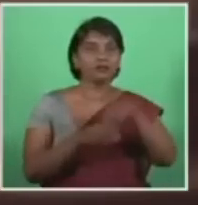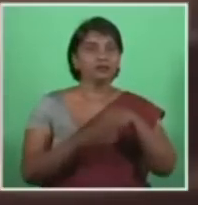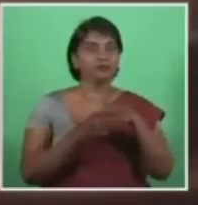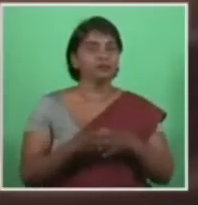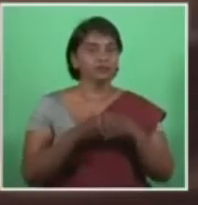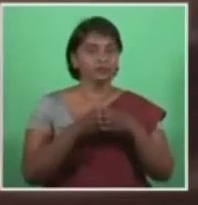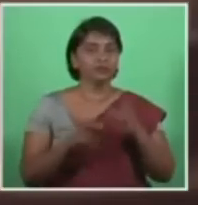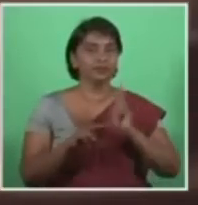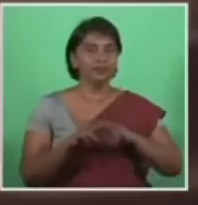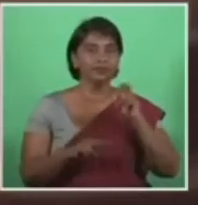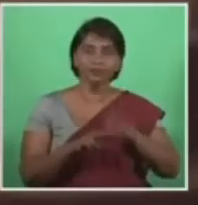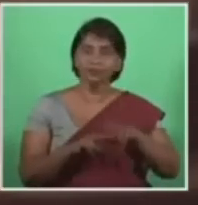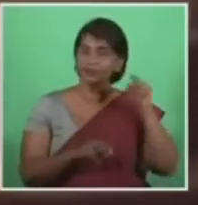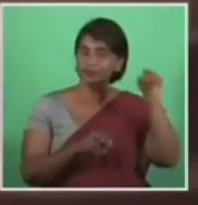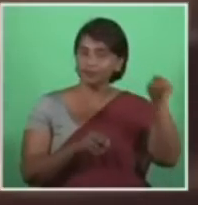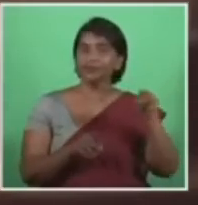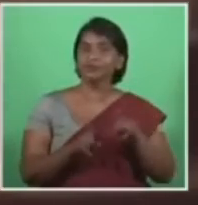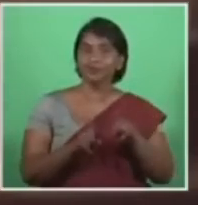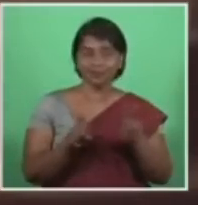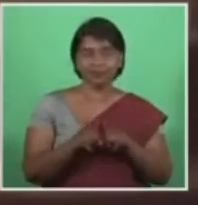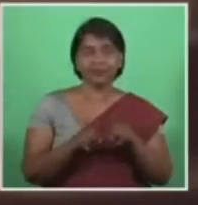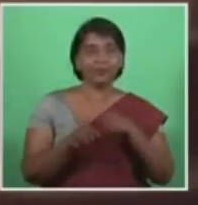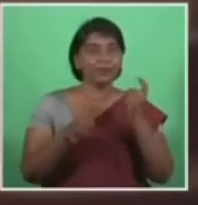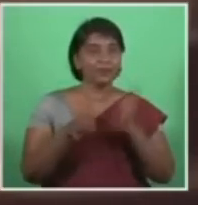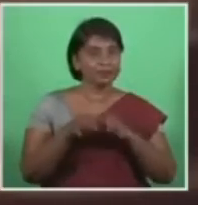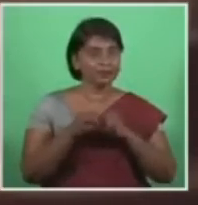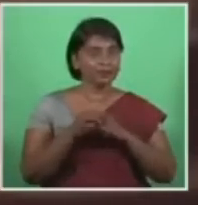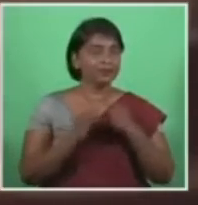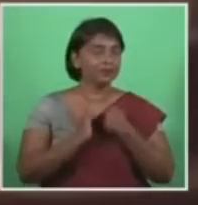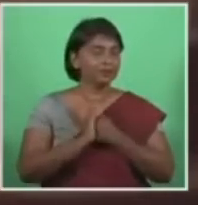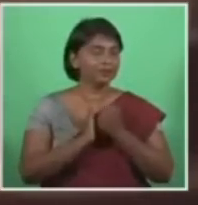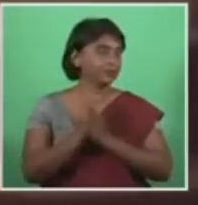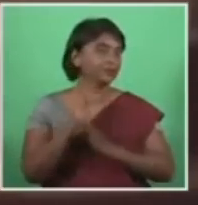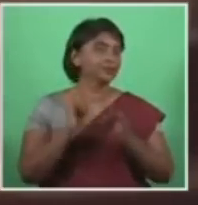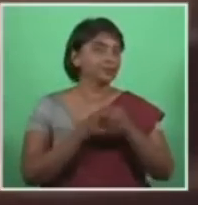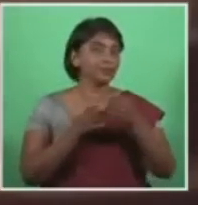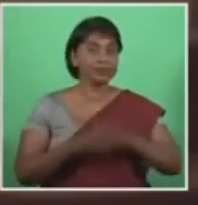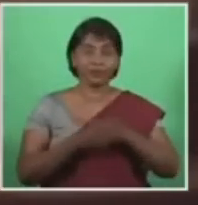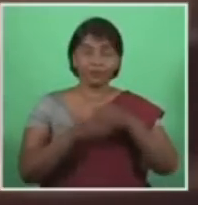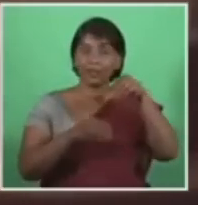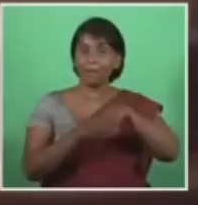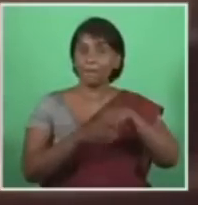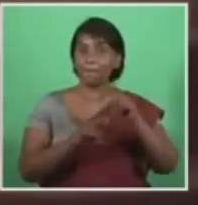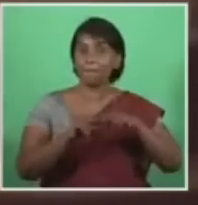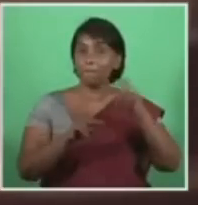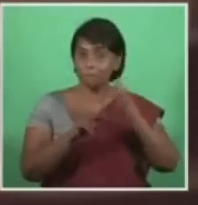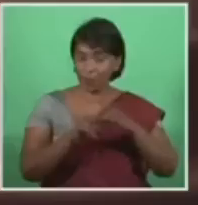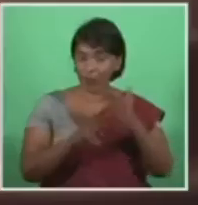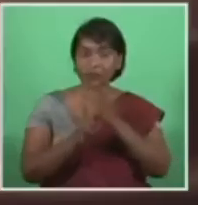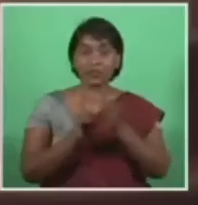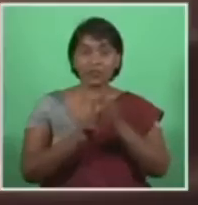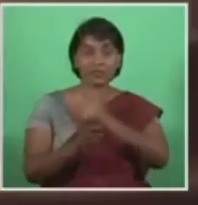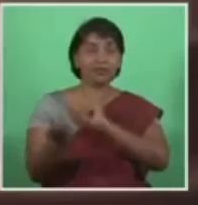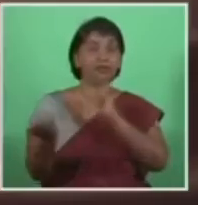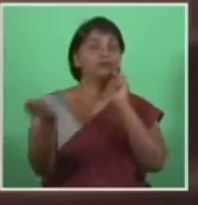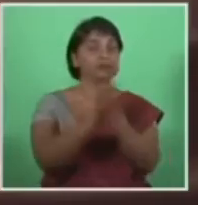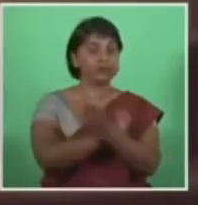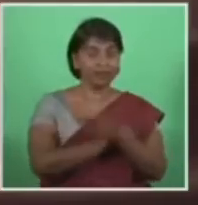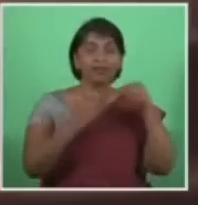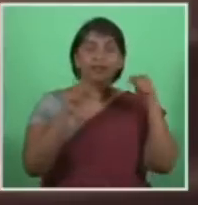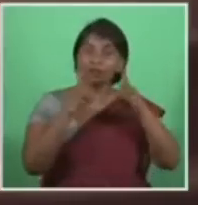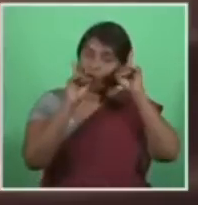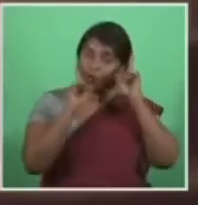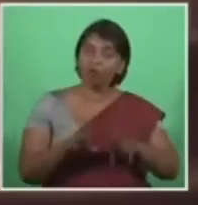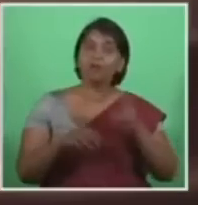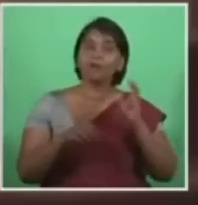ඉන්නවලු පිටකොටුවේ ගිහිල්ලා. මේක ප්‍රශ්නේ තියෙන්නේ කරු ඇමැතුමා කැට තියාගෙන පිටකොටුවේ ඉන්න ඕන මිනිස්සු ජනාධිපතිලා කරාම මේ වගේ ප්‍රශ්න